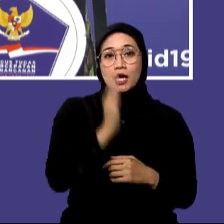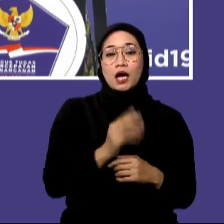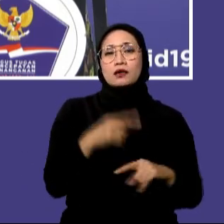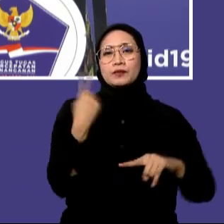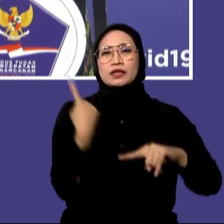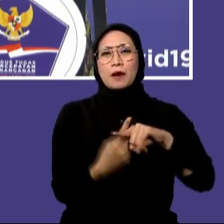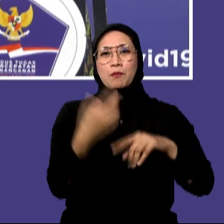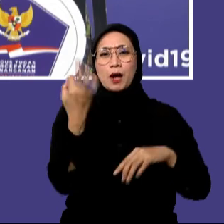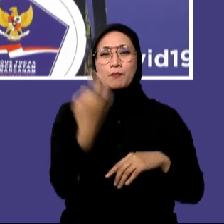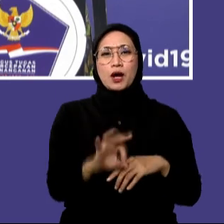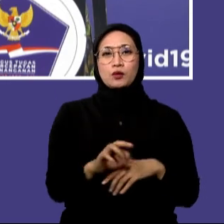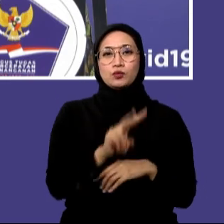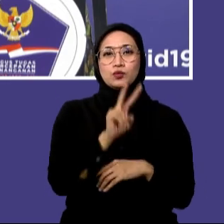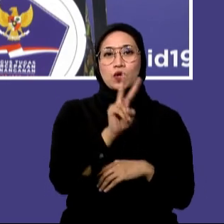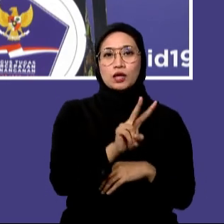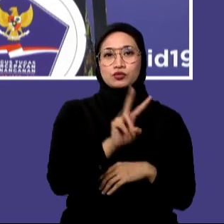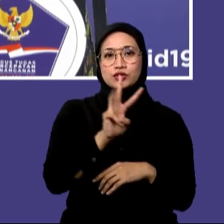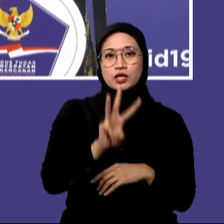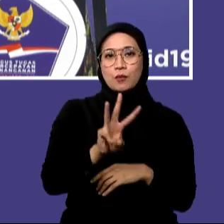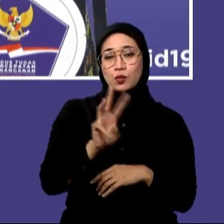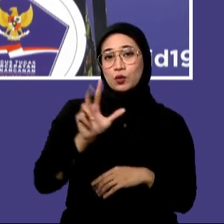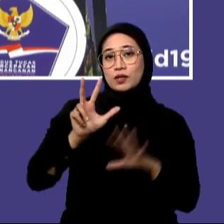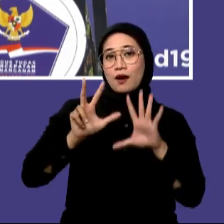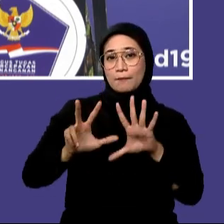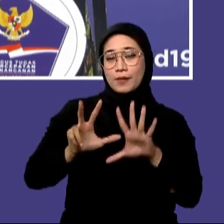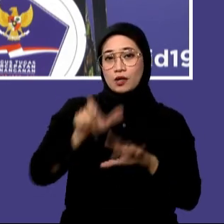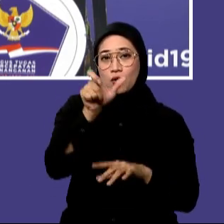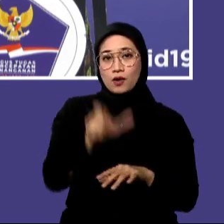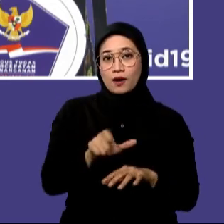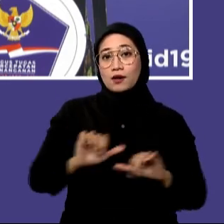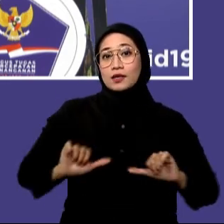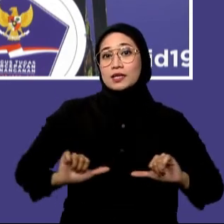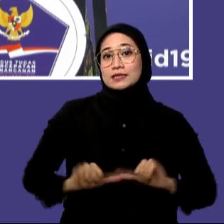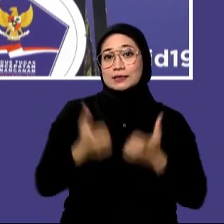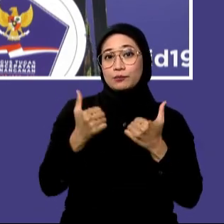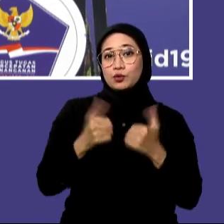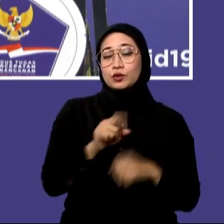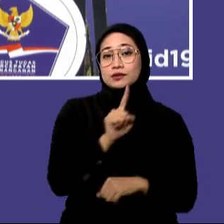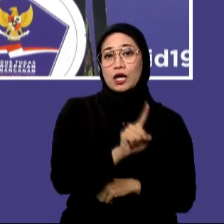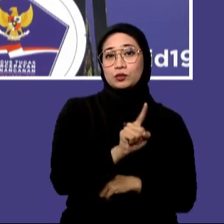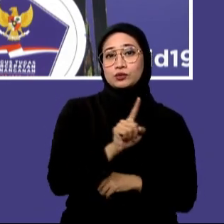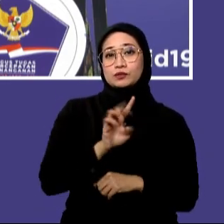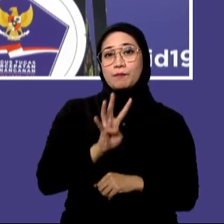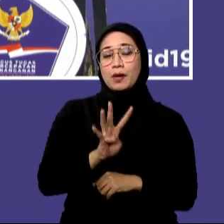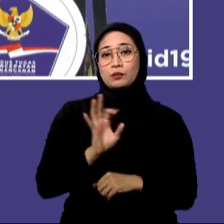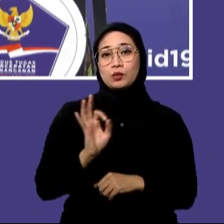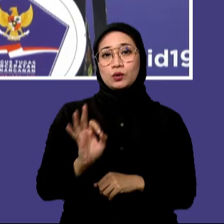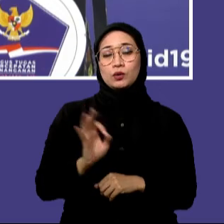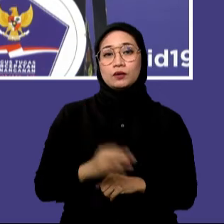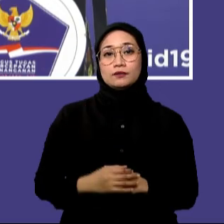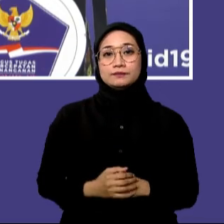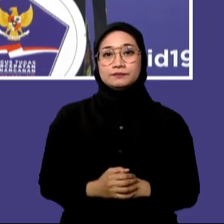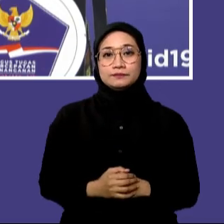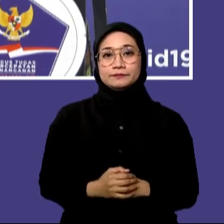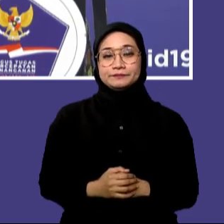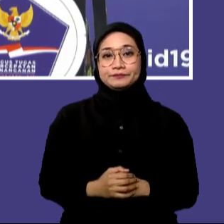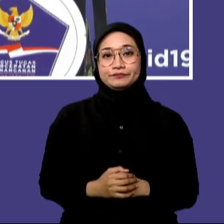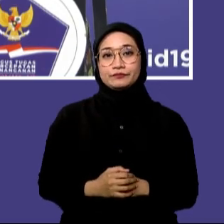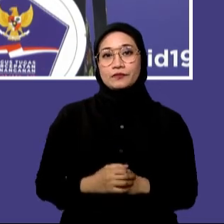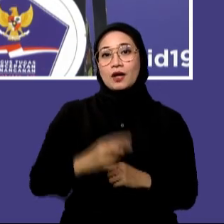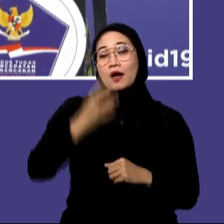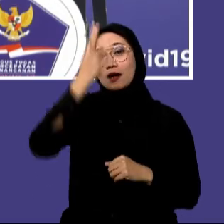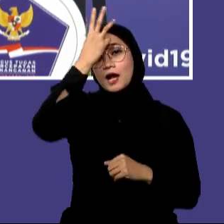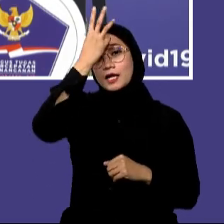kasus 238 orang dan sembuh 340 orang.